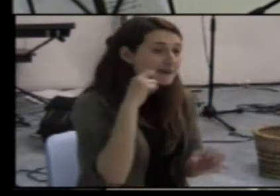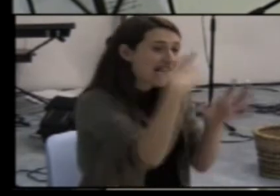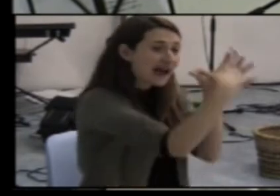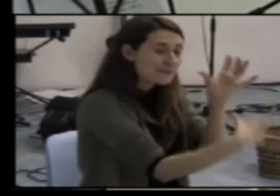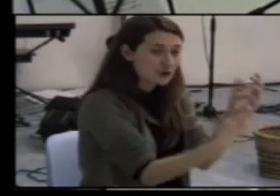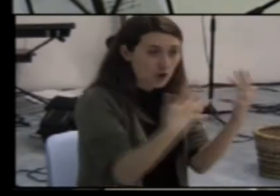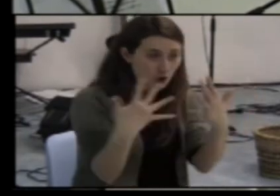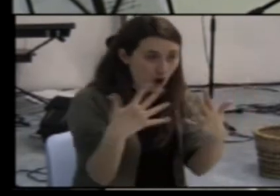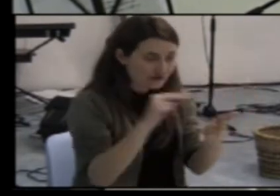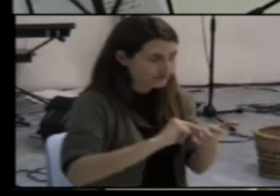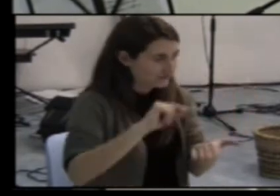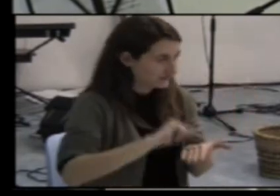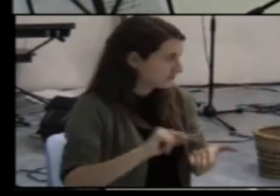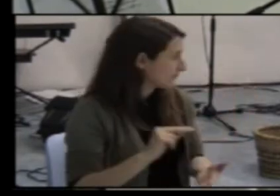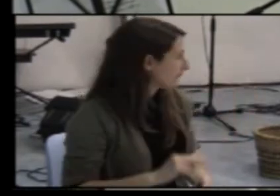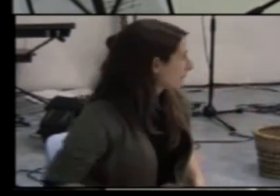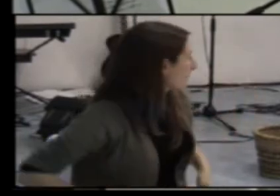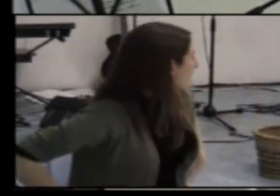15.